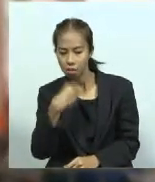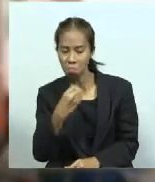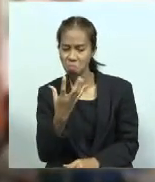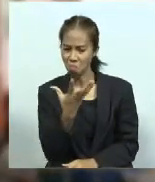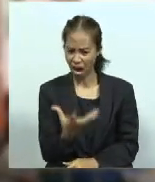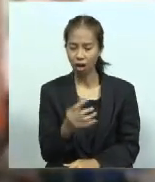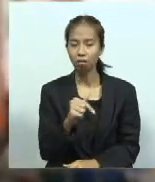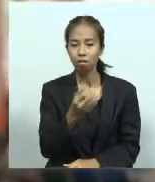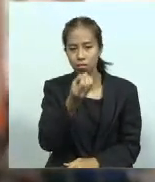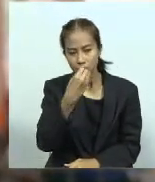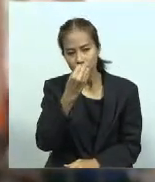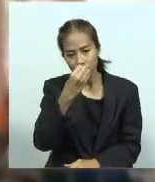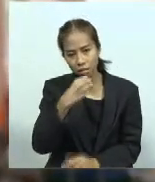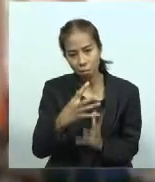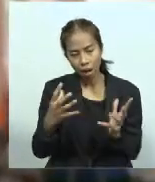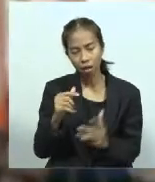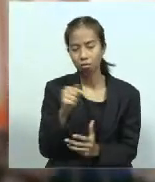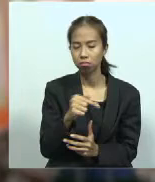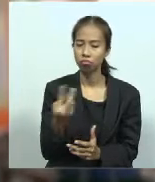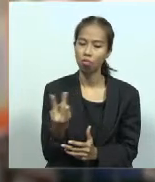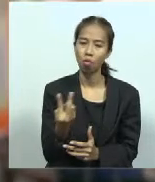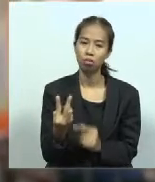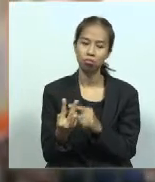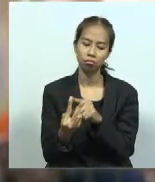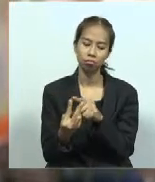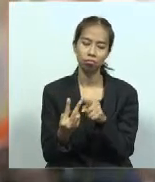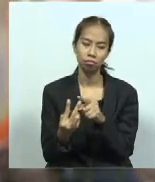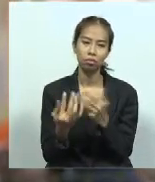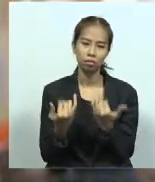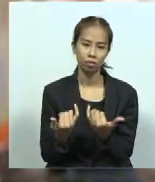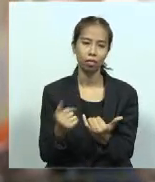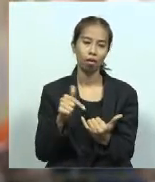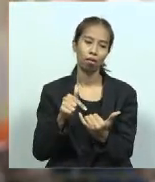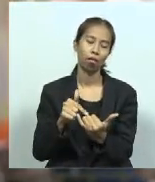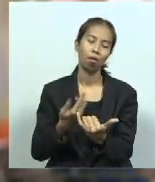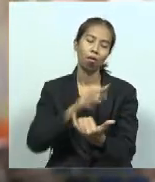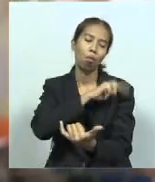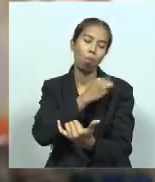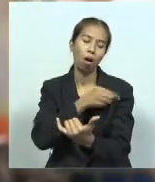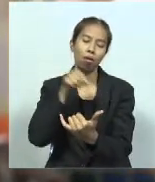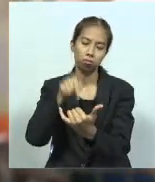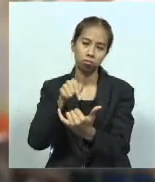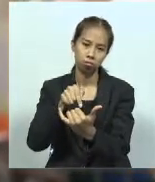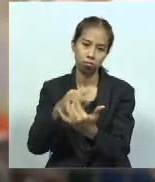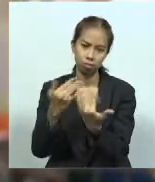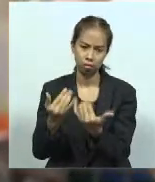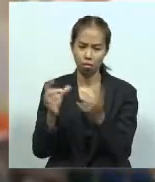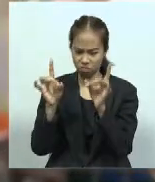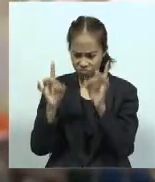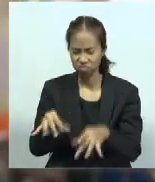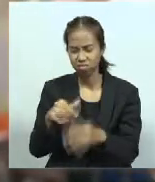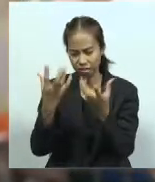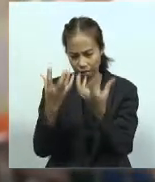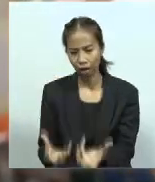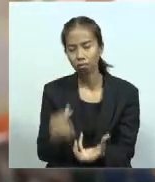ก็เลยกลายเป็นว่าผู้ป่วยเนี่ยต้องมานอนที่โรงพยาบาลน่านนะครับตอนนี้ก็อาการค่อนข้างรุนแรงเหมือนกัน